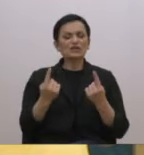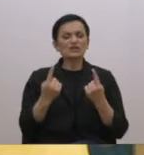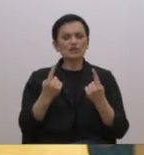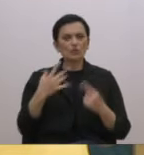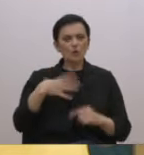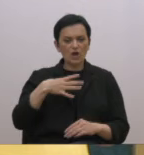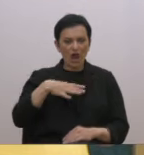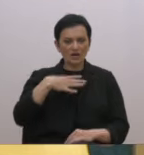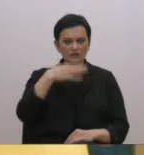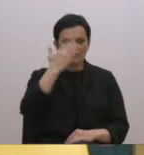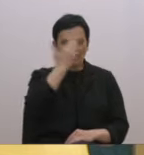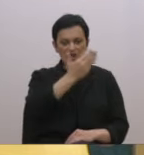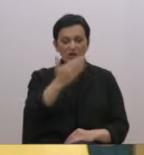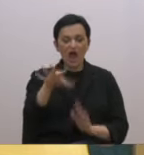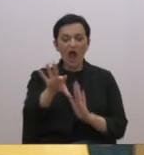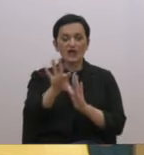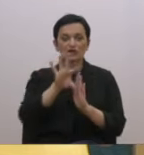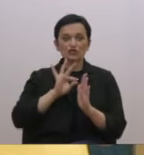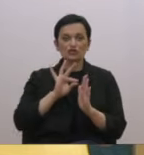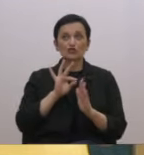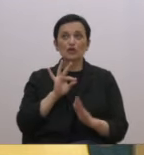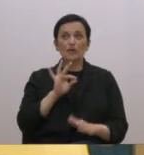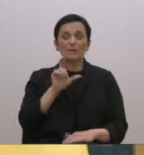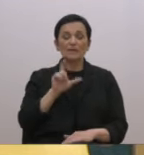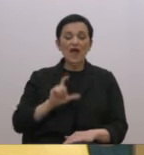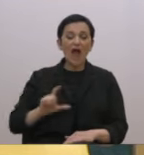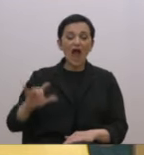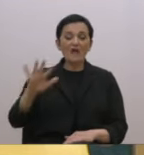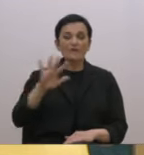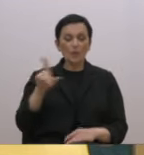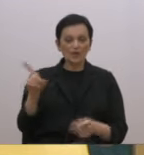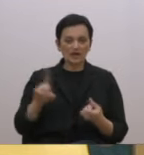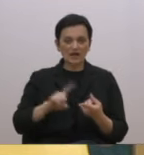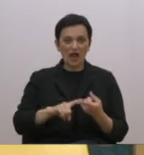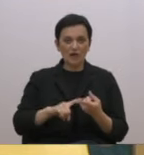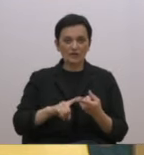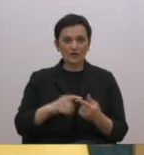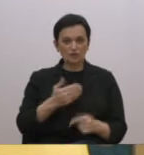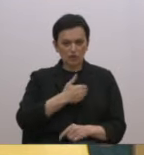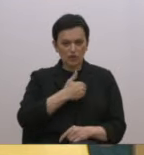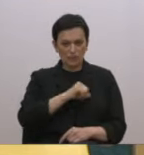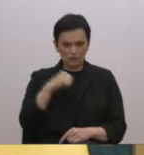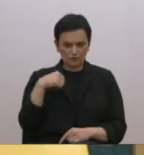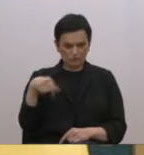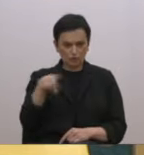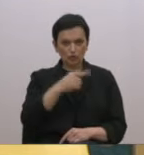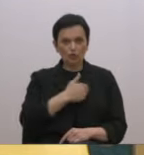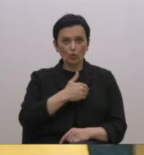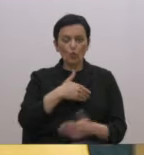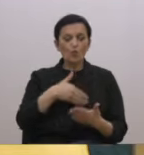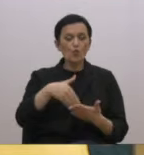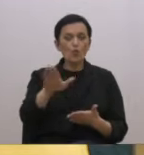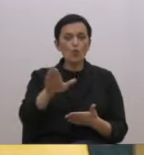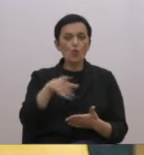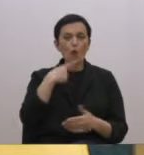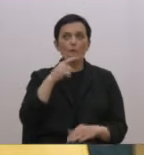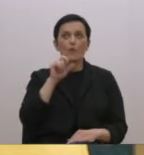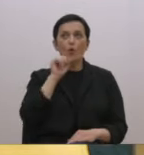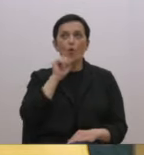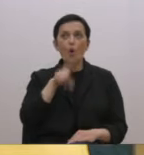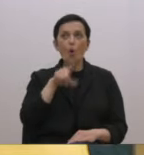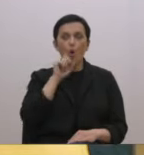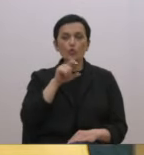ხალხმა აირჩია ევროპის გავლენა ნებაყოფლობით და უარს ამბობს ოქროს